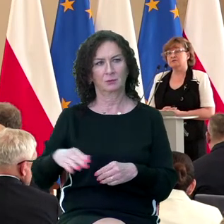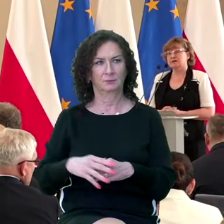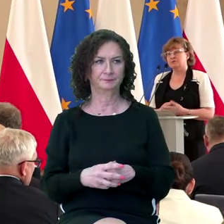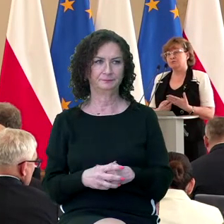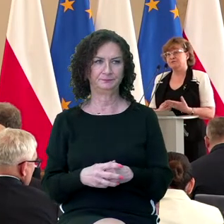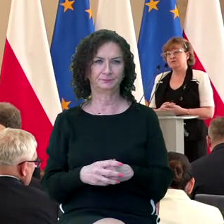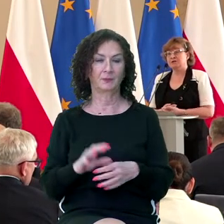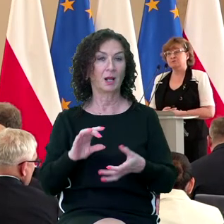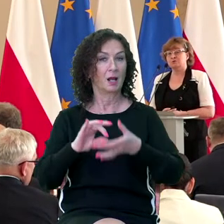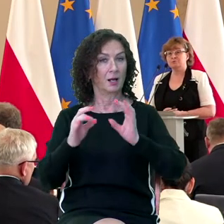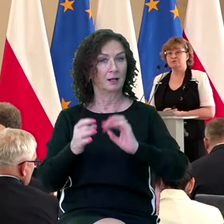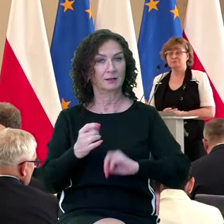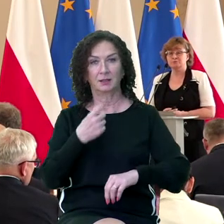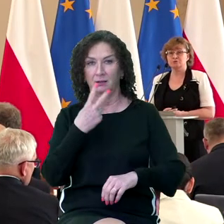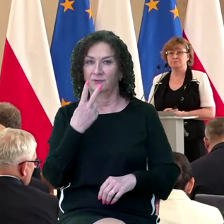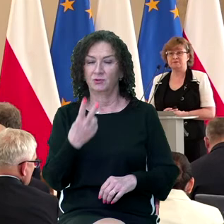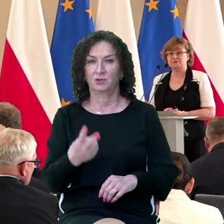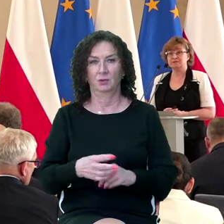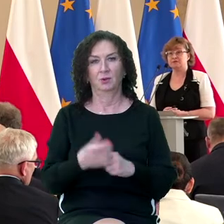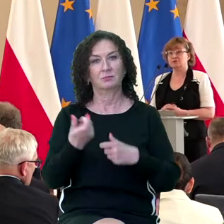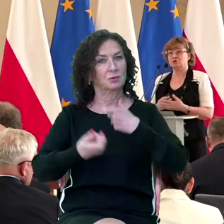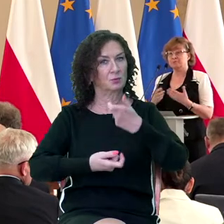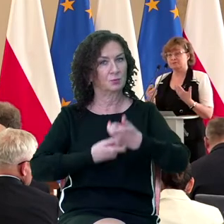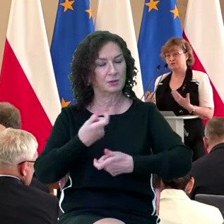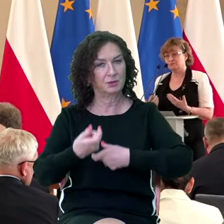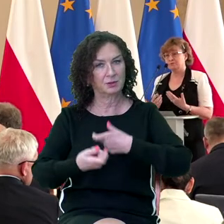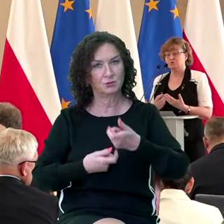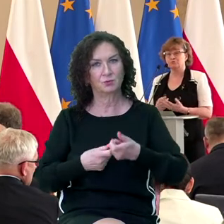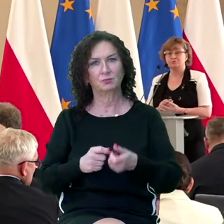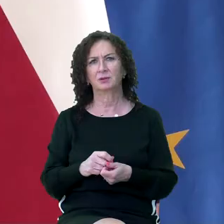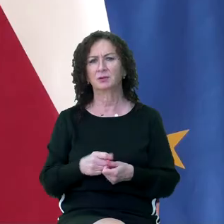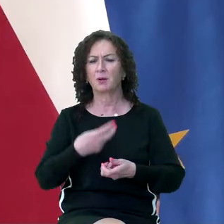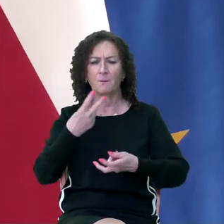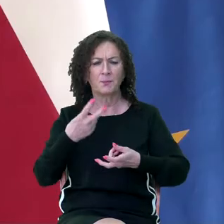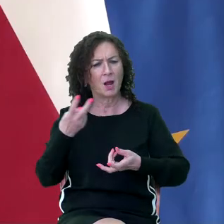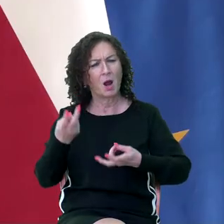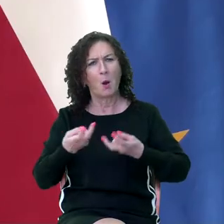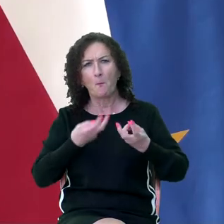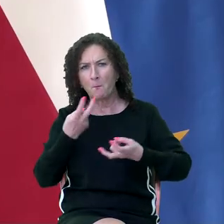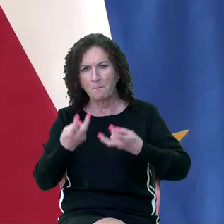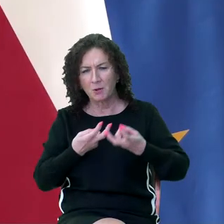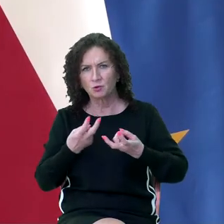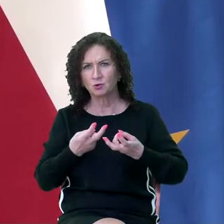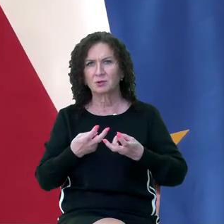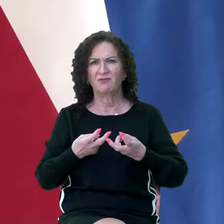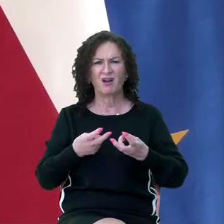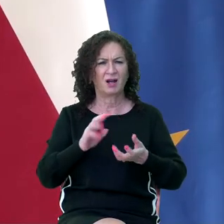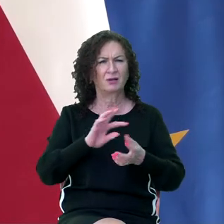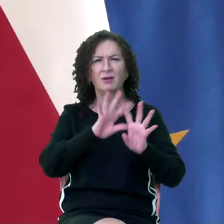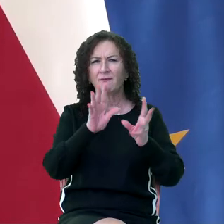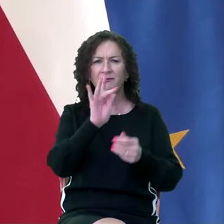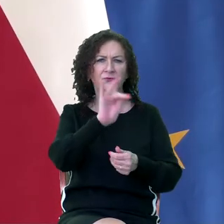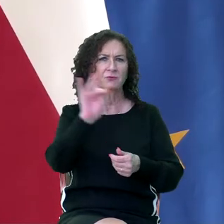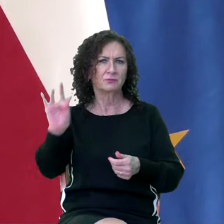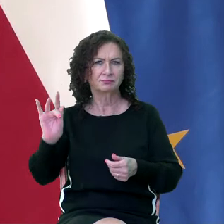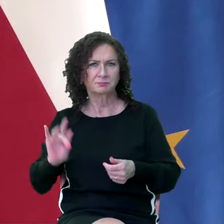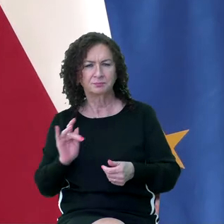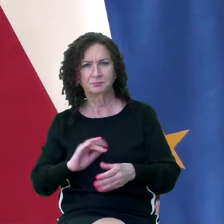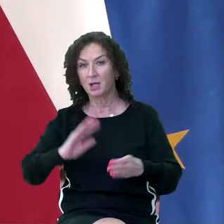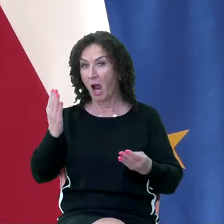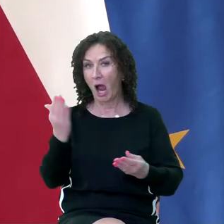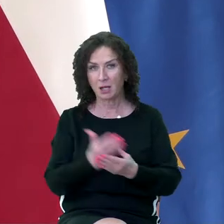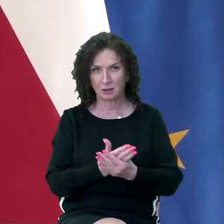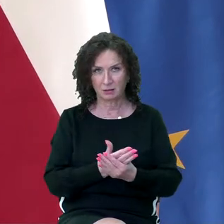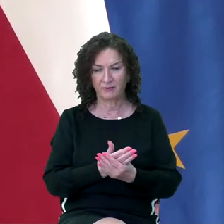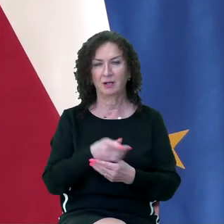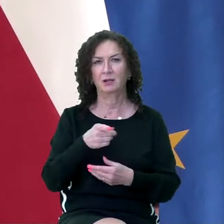Kiedy, jak powiedziałam, zrobiliśmy, proszę państwa, takie kompleksowe poszukiwania w całej naszej sieci archiwów państwowych, okazało się,